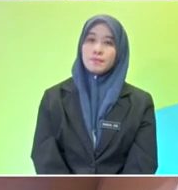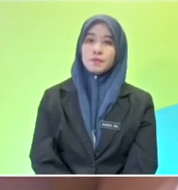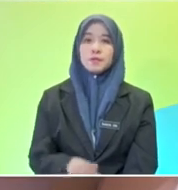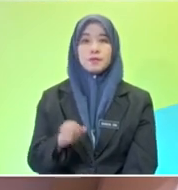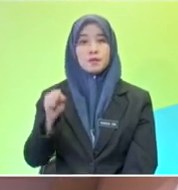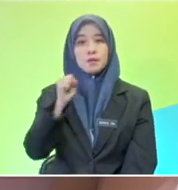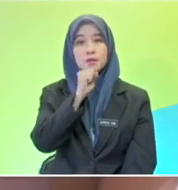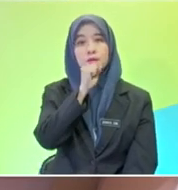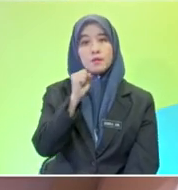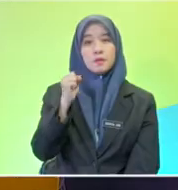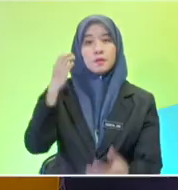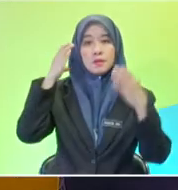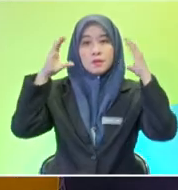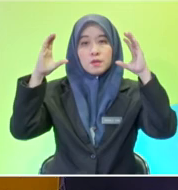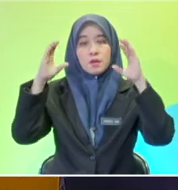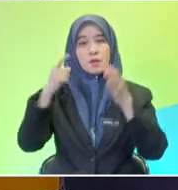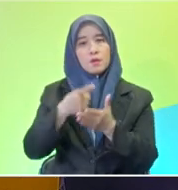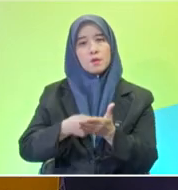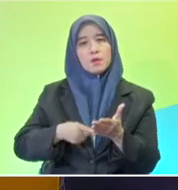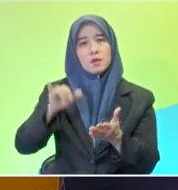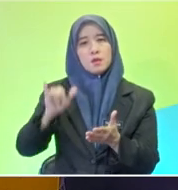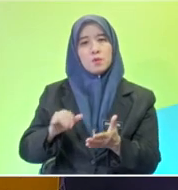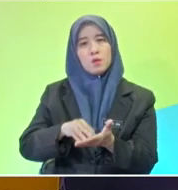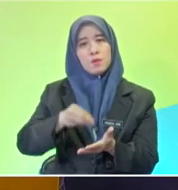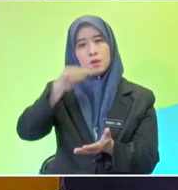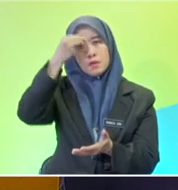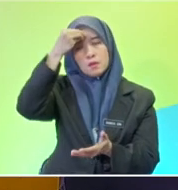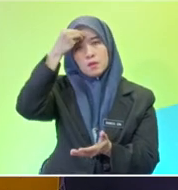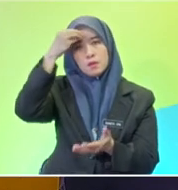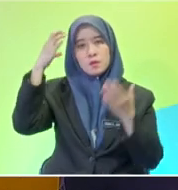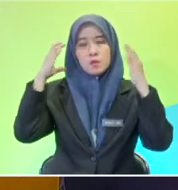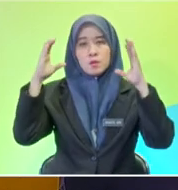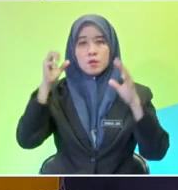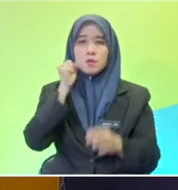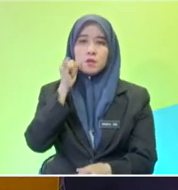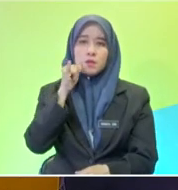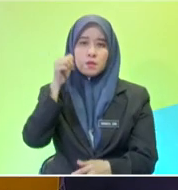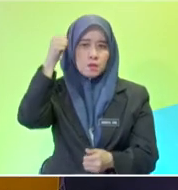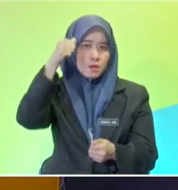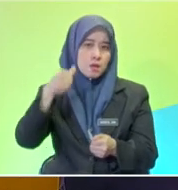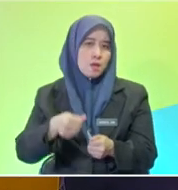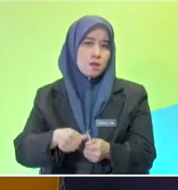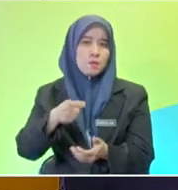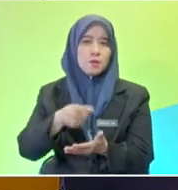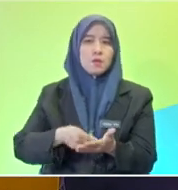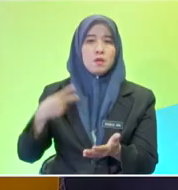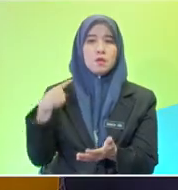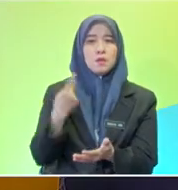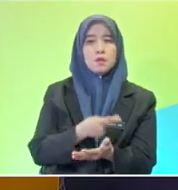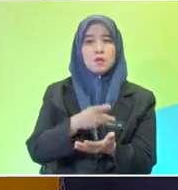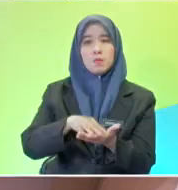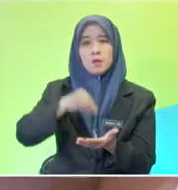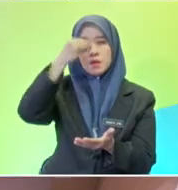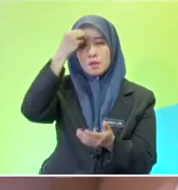Cikgu Su, ya? Apa yang kita nak belajar ni, cikgu? Okey, Fika ingat tak apa yang kita belajar?